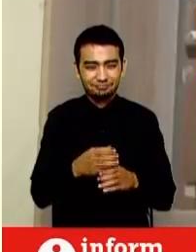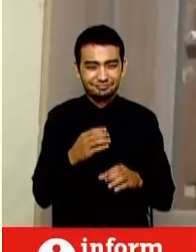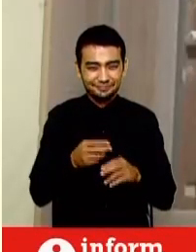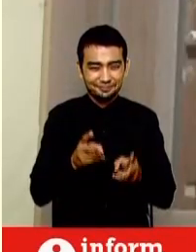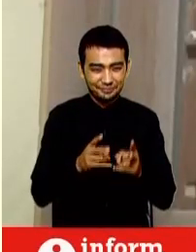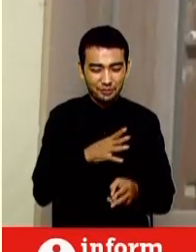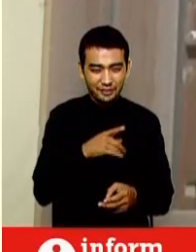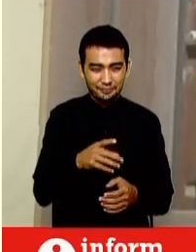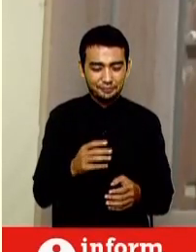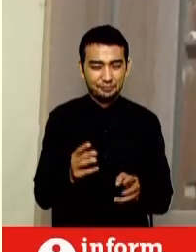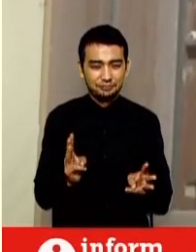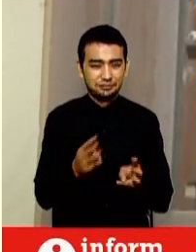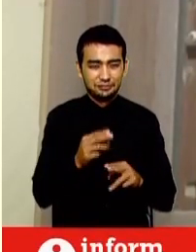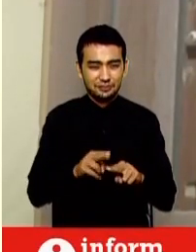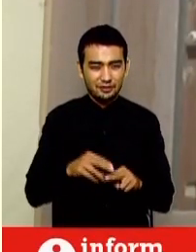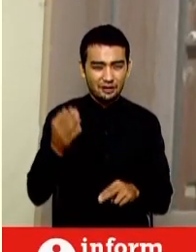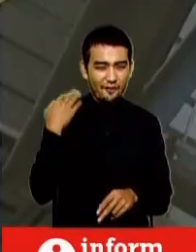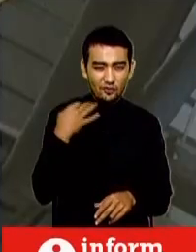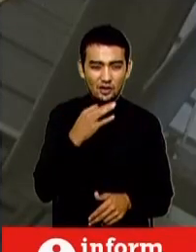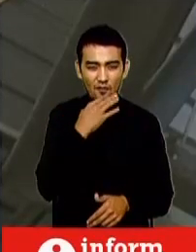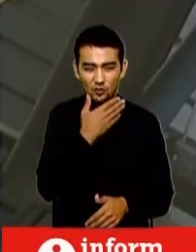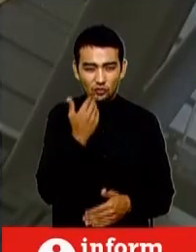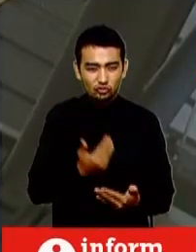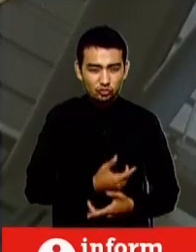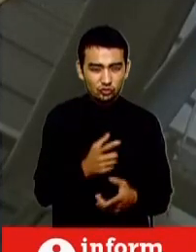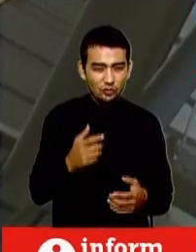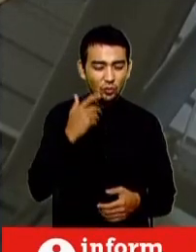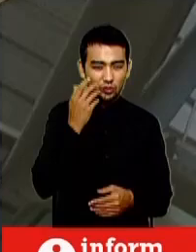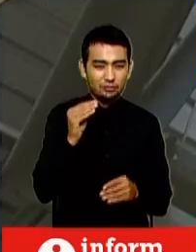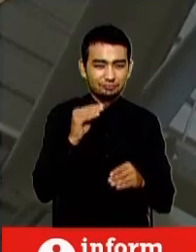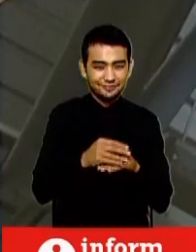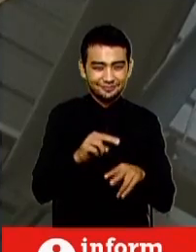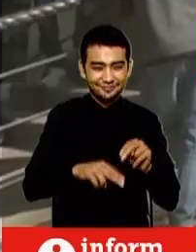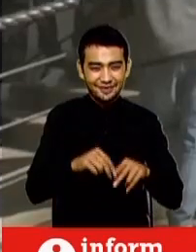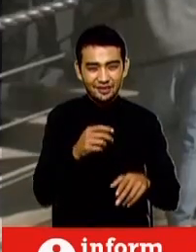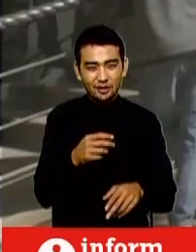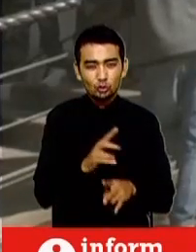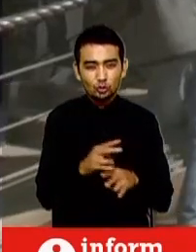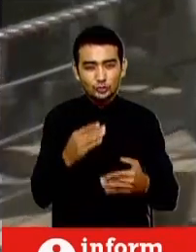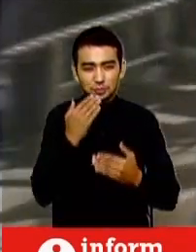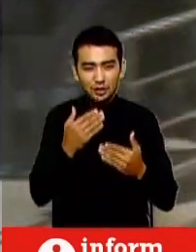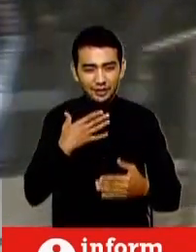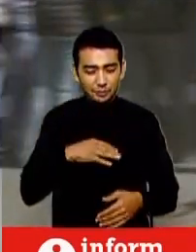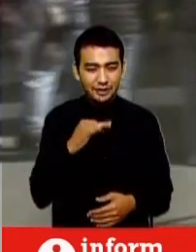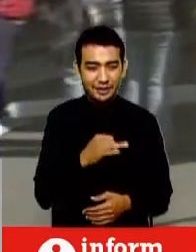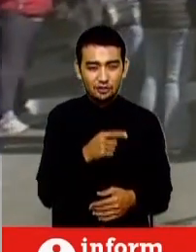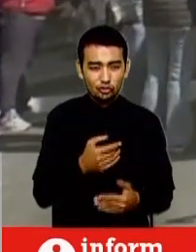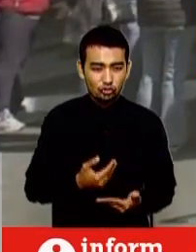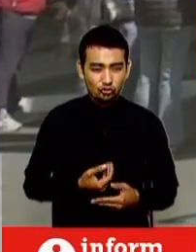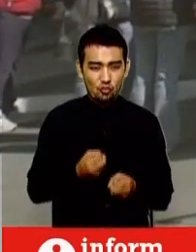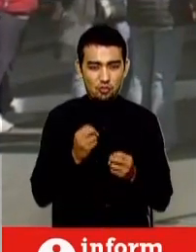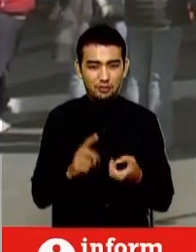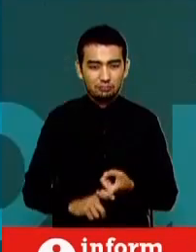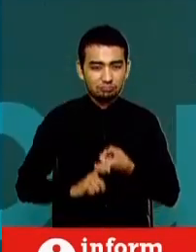во фритюрнице. Это заведение давно не нравится жильцам. Когда к высотке делали пристройку, их не спрашивали, а теперь еще их жизни подвергают